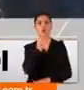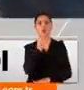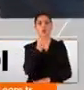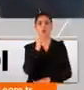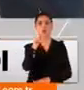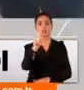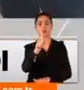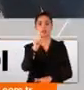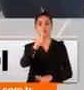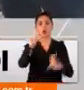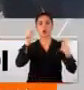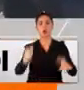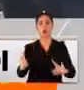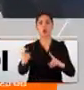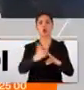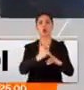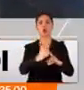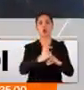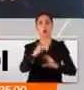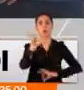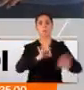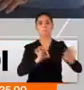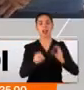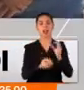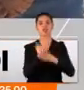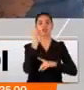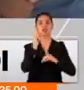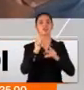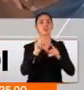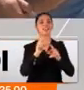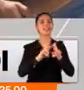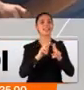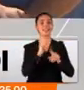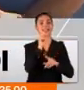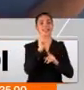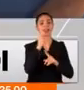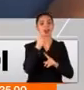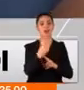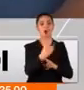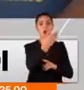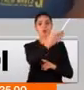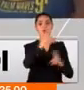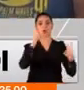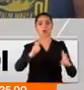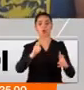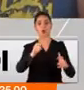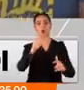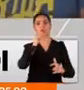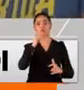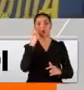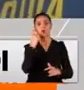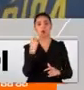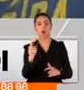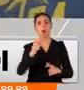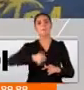Gül Koruma Havzası diye bir plan çıkartmış İSKİ sözde. Buralar göl havzasına giriyor. Ya onun için diyor ben